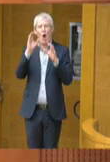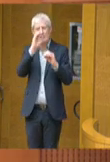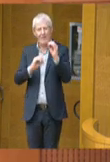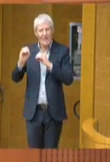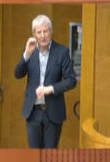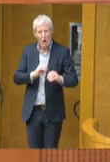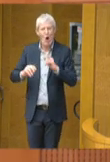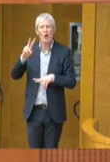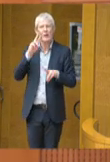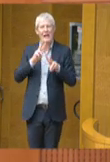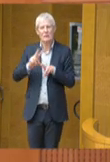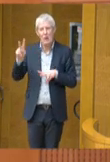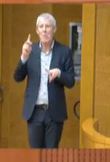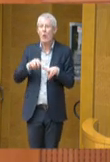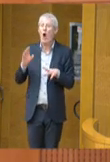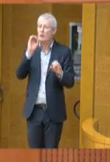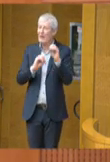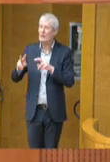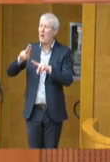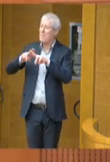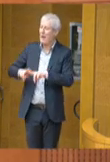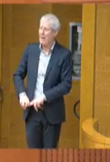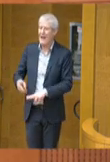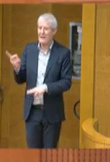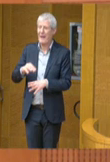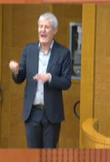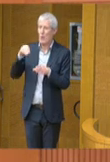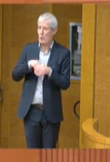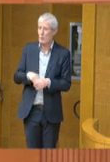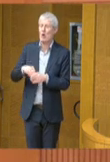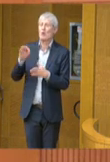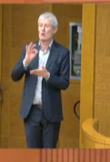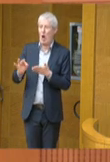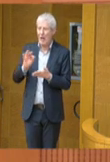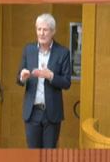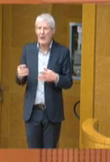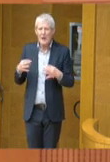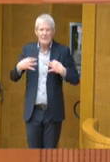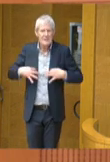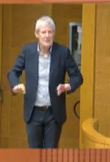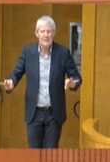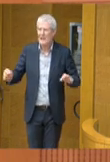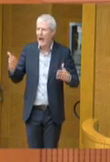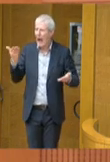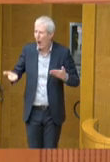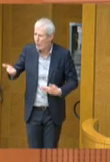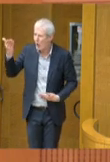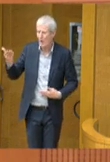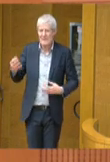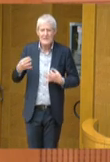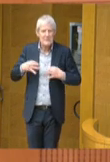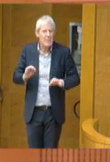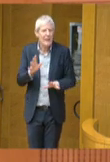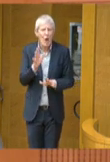disabilità e dell'Osservatorio Permanente per l'inclusione scolastica, distinte autorità, stimati ospiti e